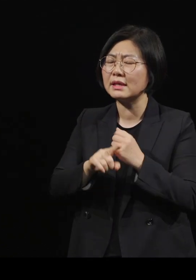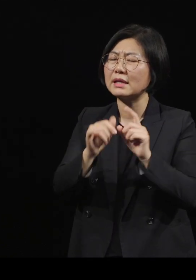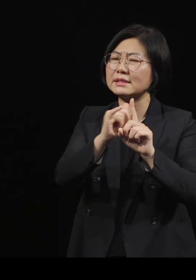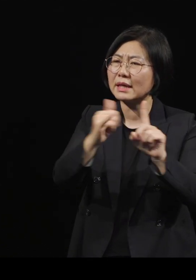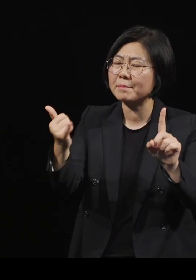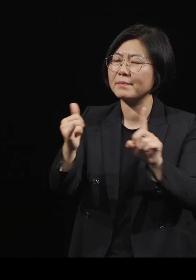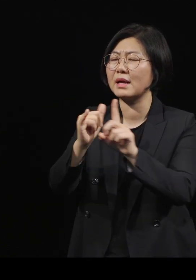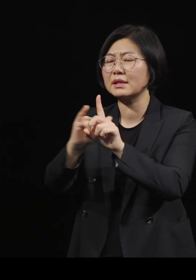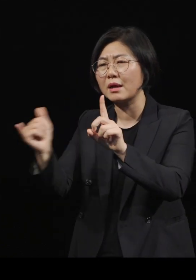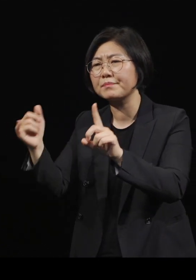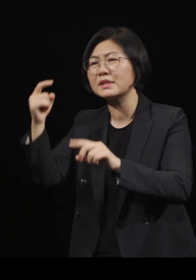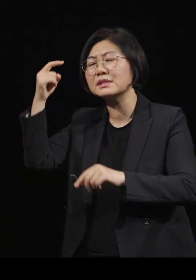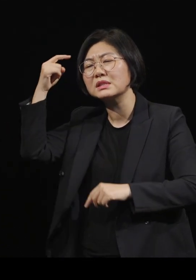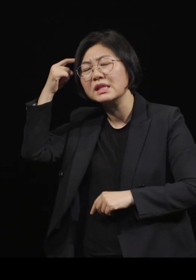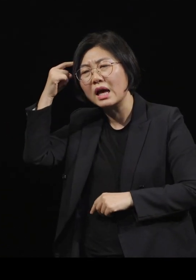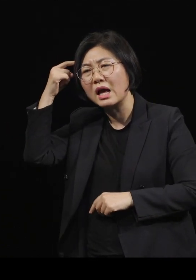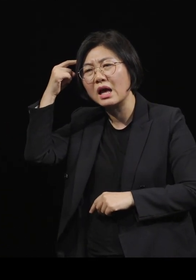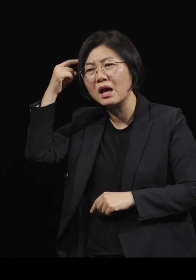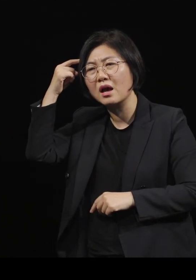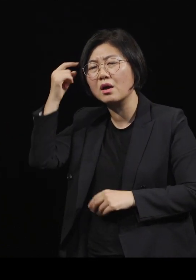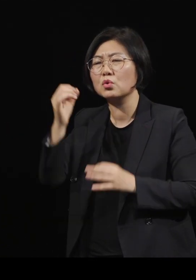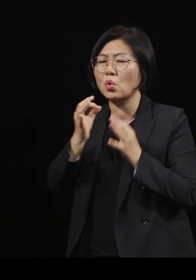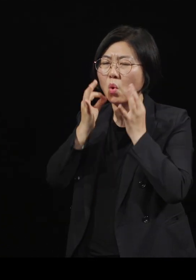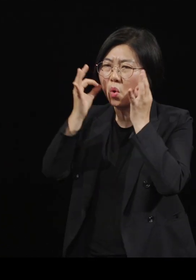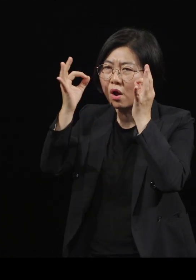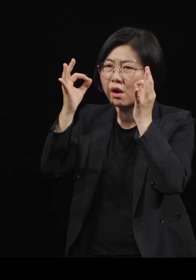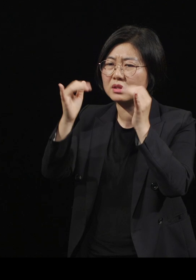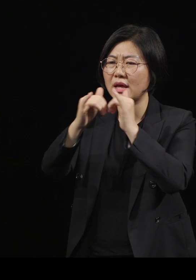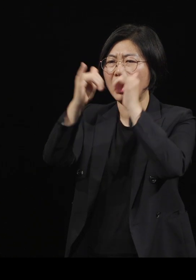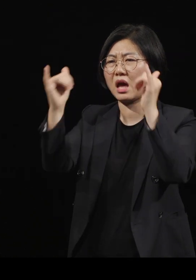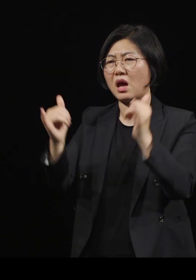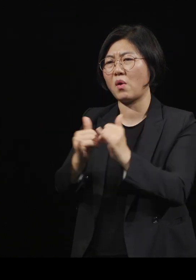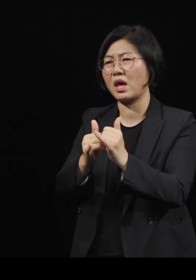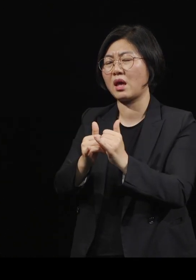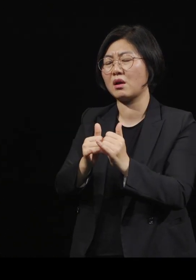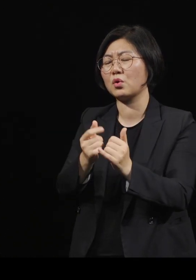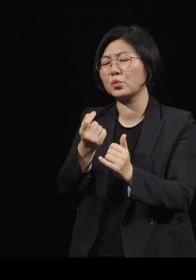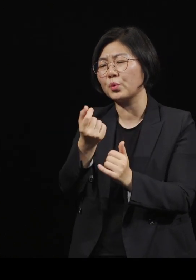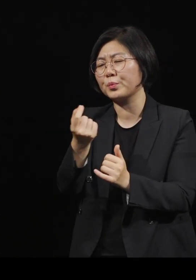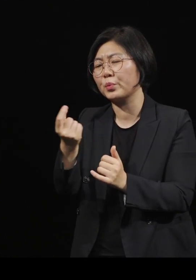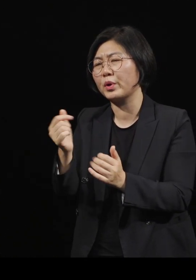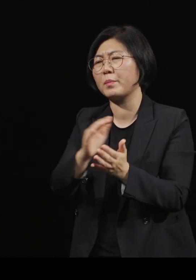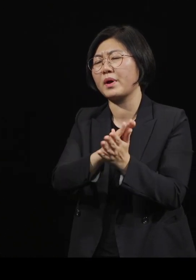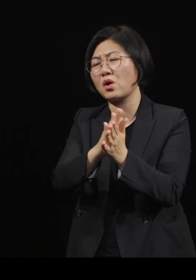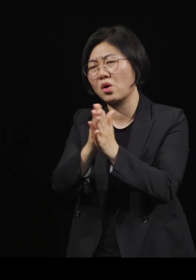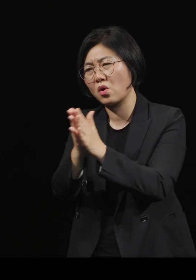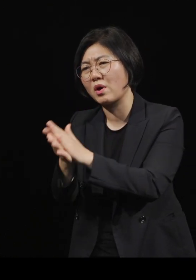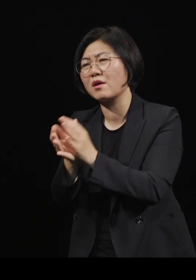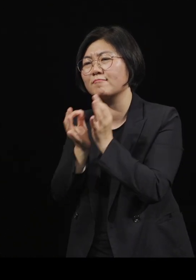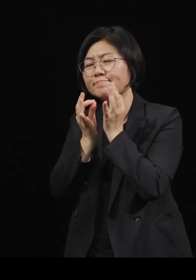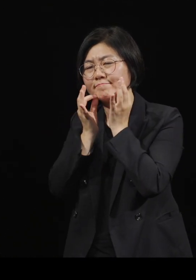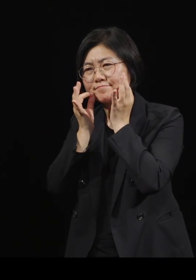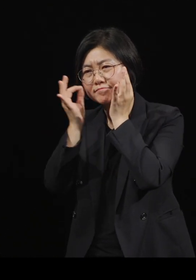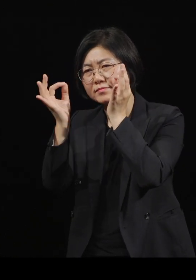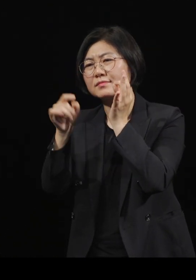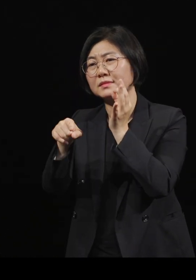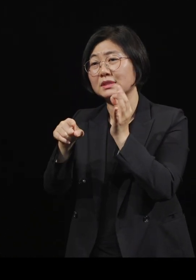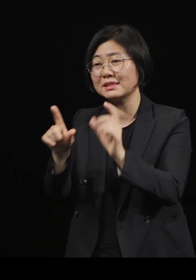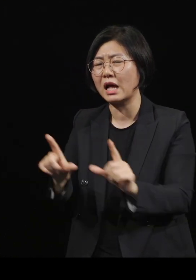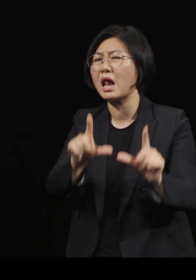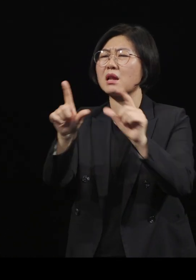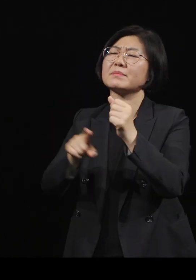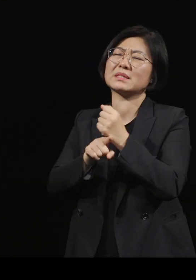사람 한 사람의 생각과 노력으로 이 사회를 조금씩 변화시켜 나가는 삶도